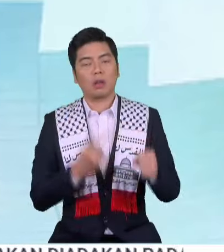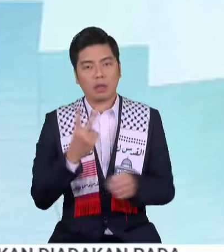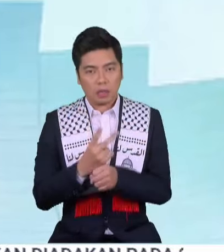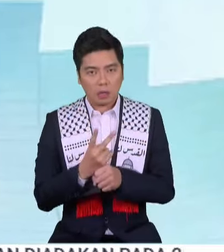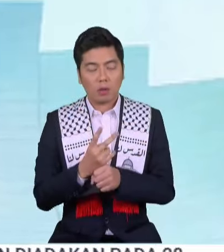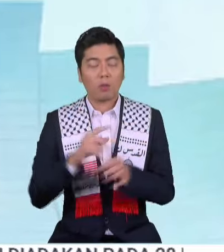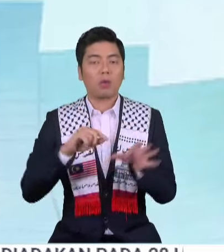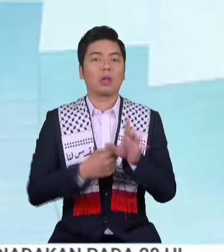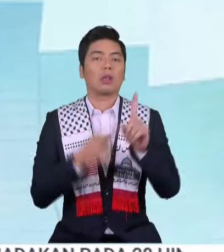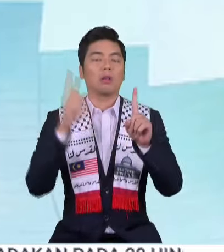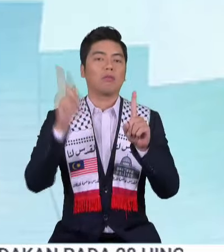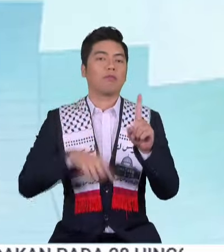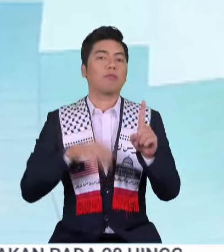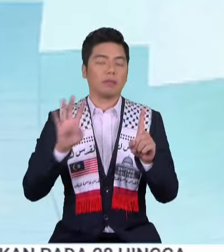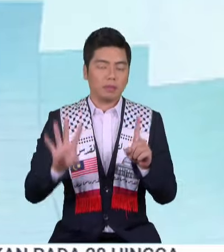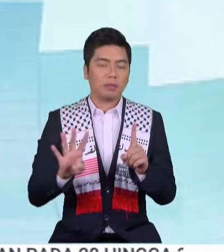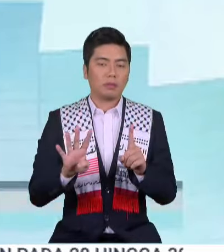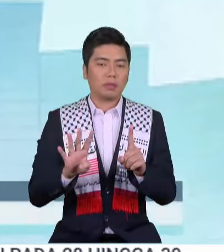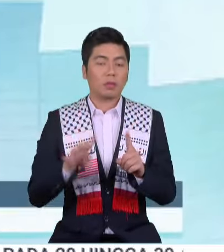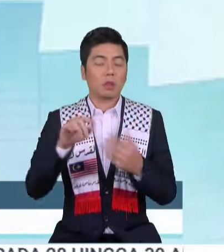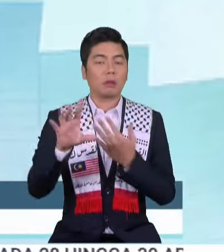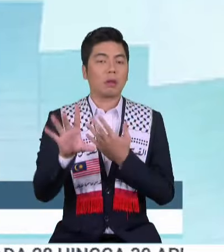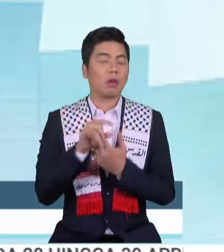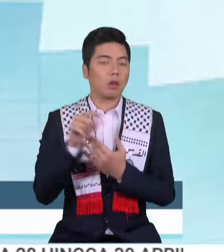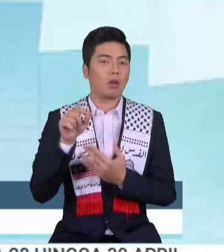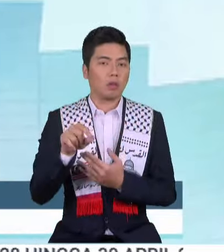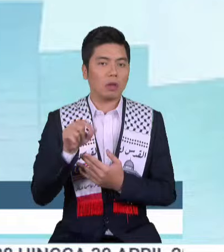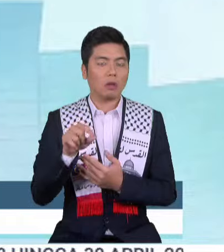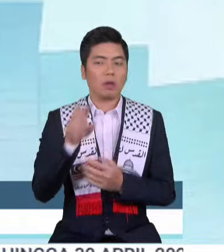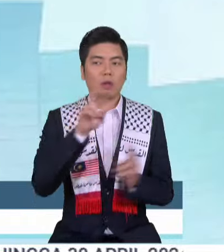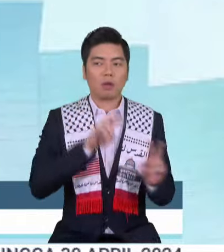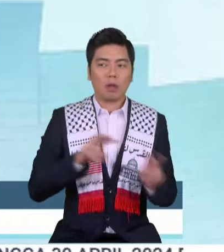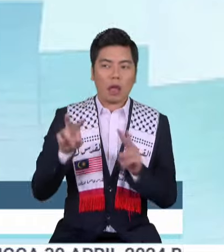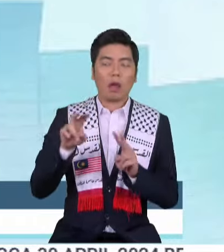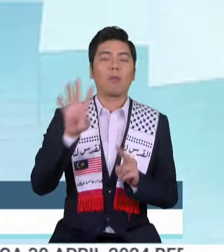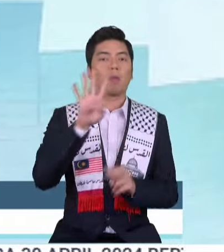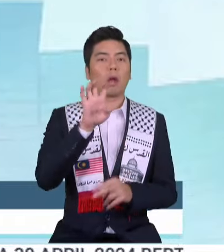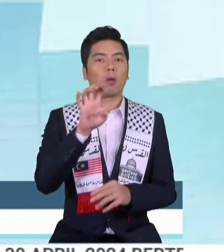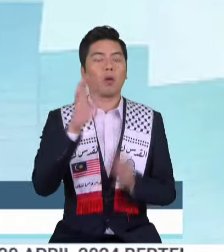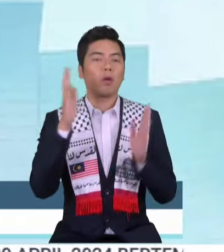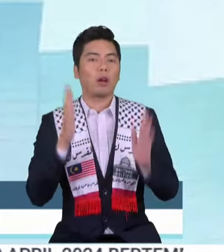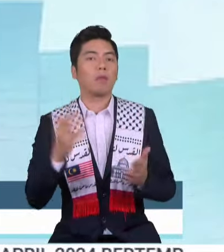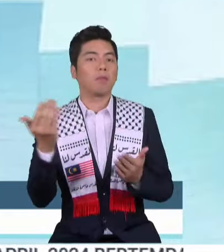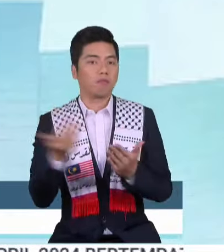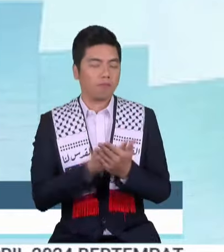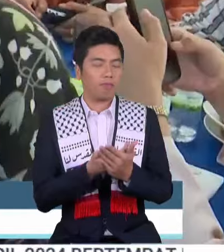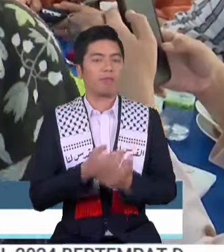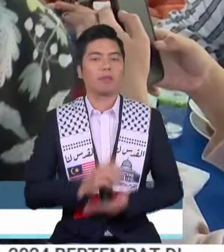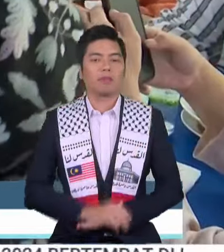berkuat kuasa 1 April lepas. Pelantikan itu juga menyaksikan hampir 40 muka baharu.